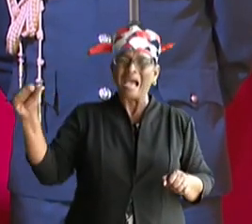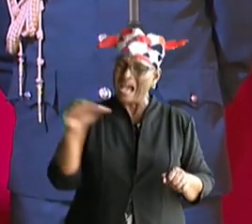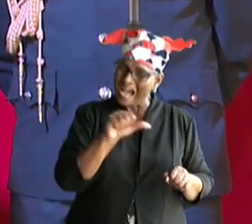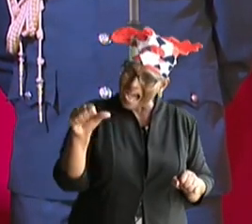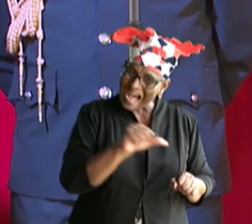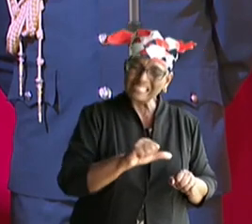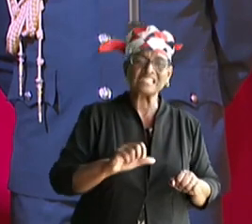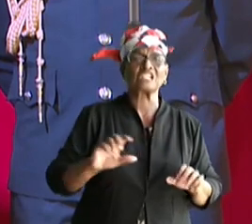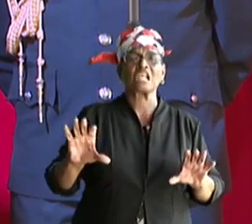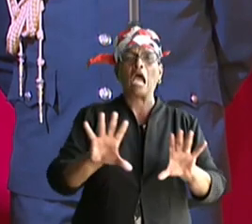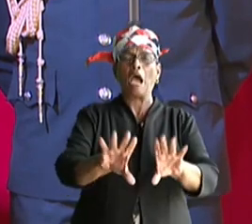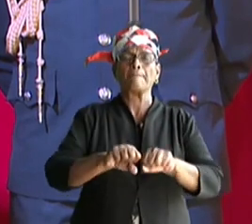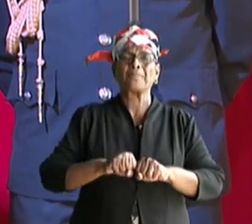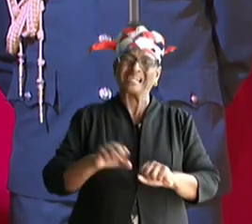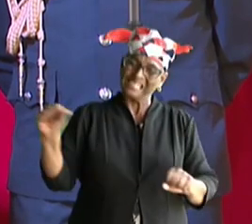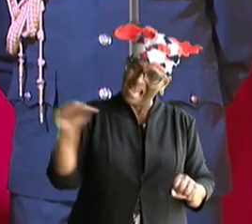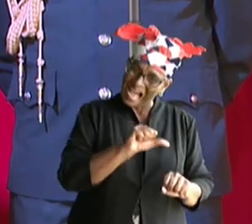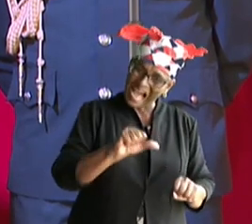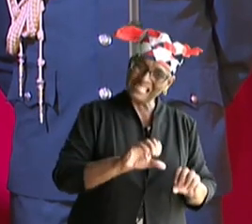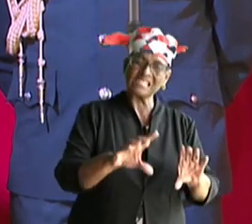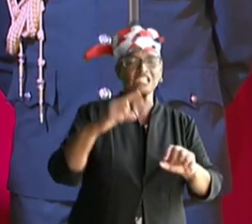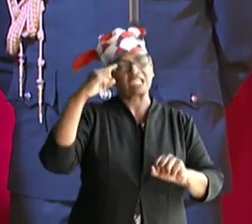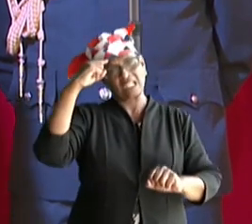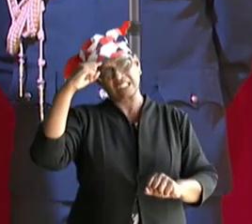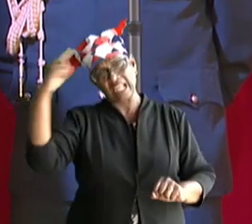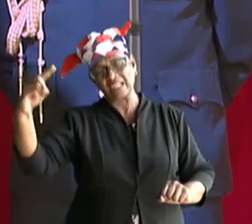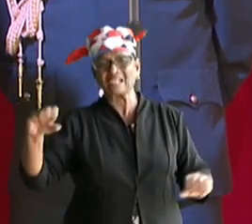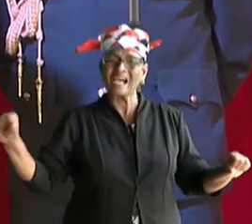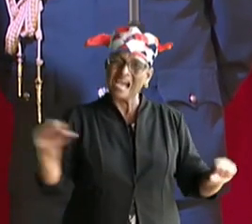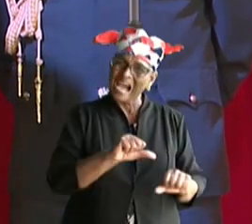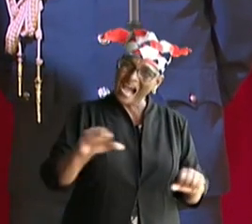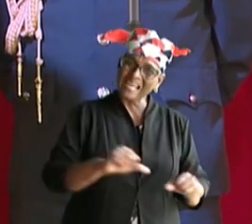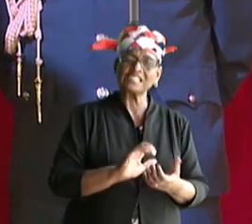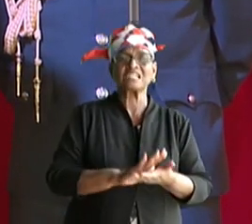te pakken, anders te denken en